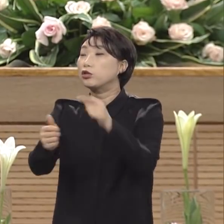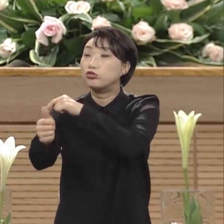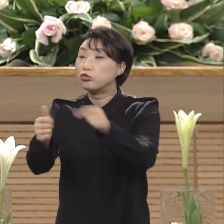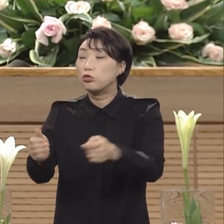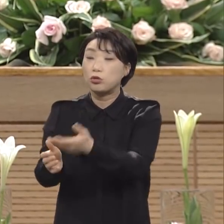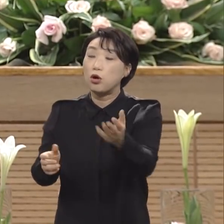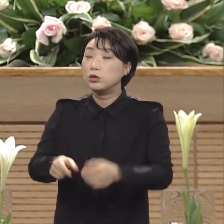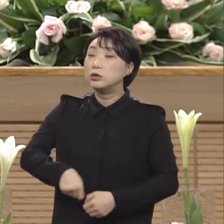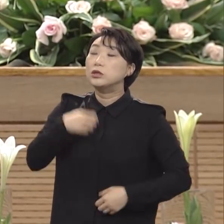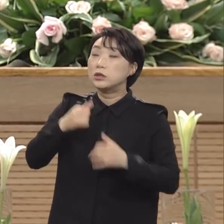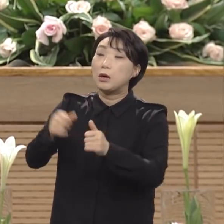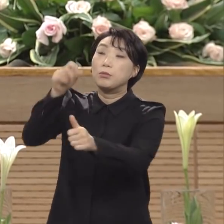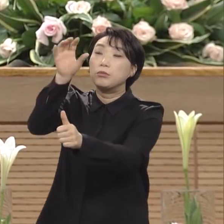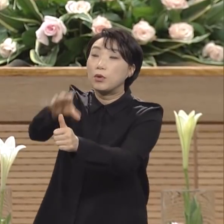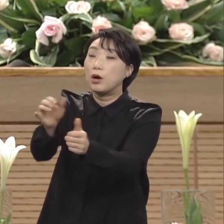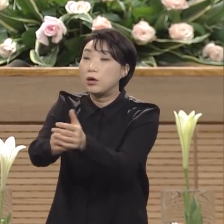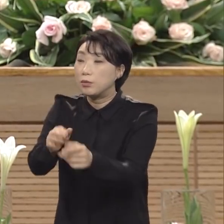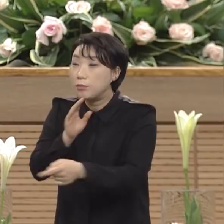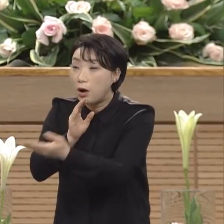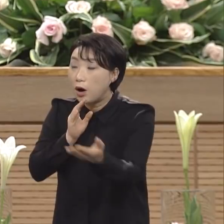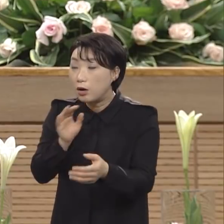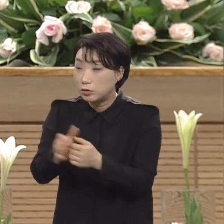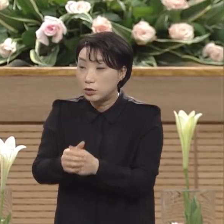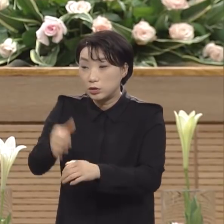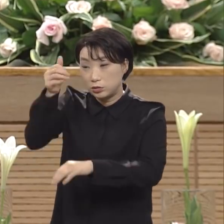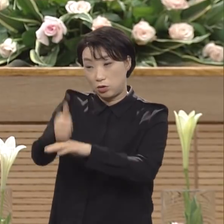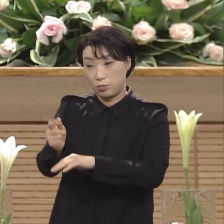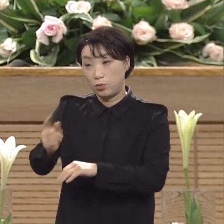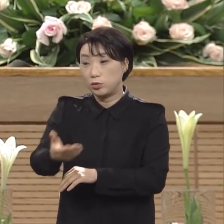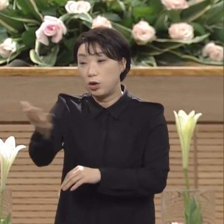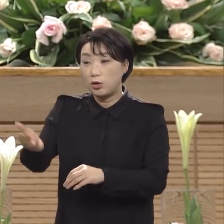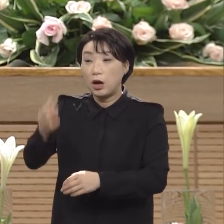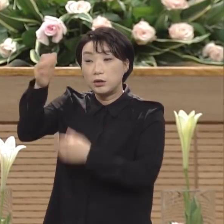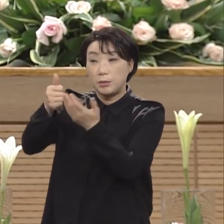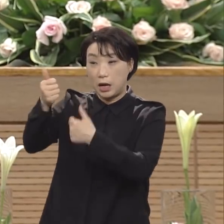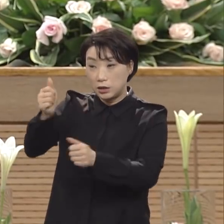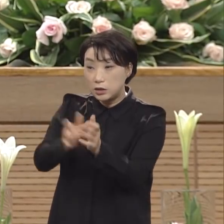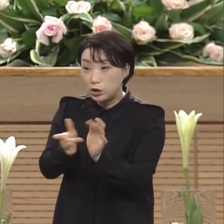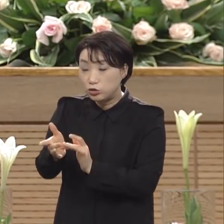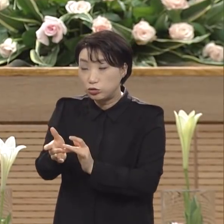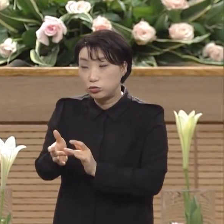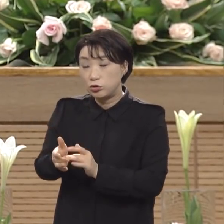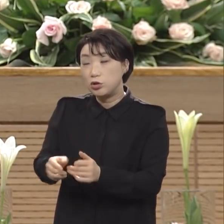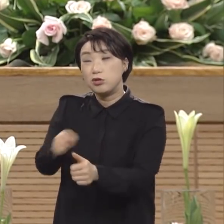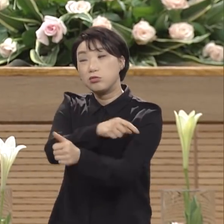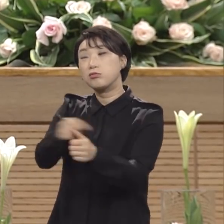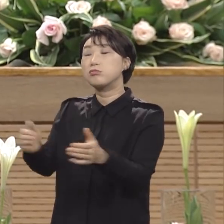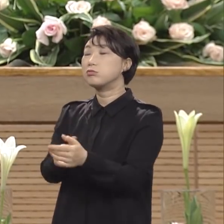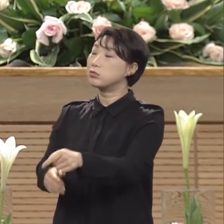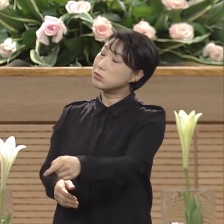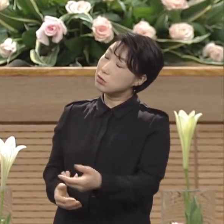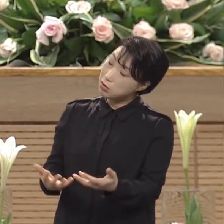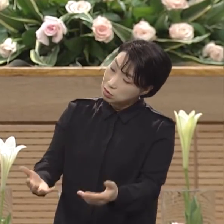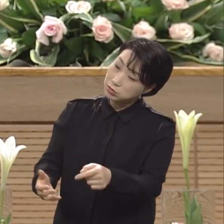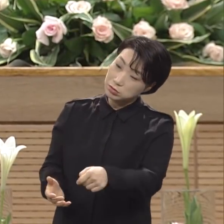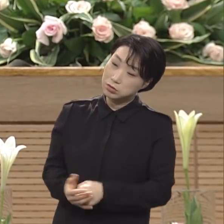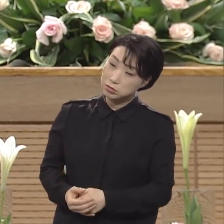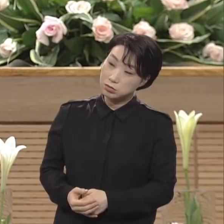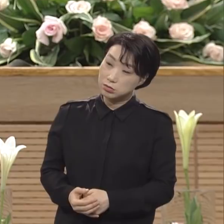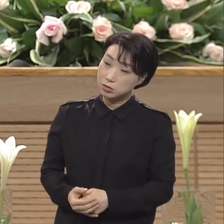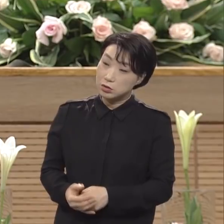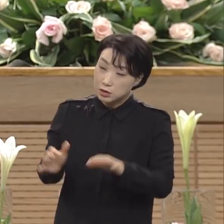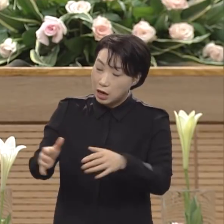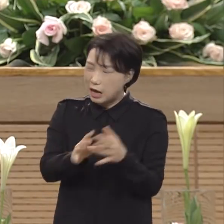죽이고 의인을 죽였는데 너희가 또 결국은 하나님의 아들 의인 예수를 죽였다 그 말이에요. 막